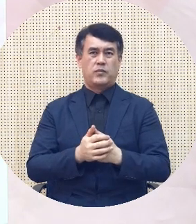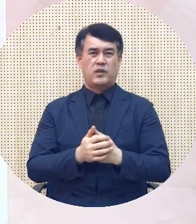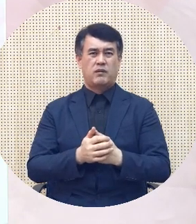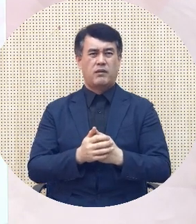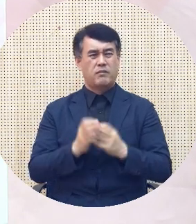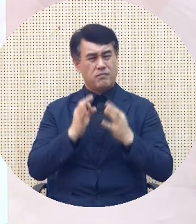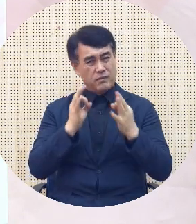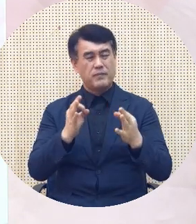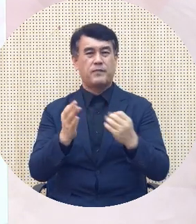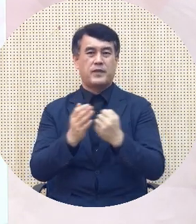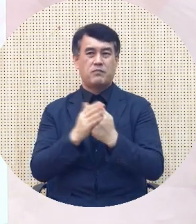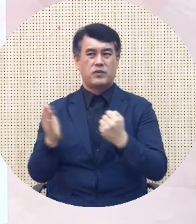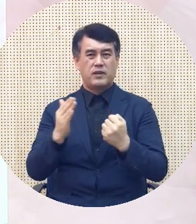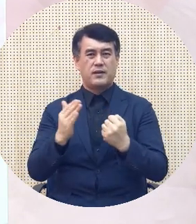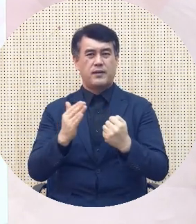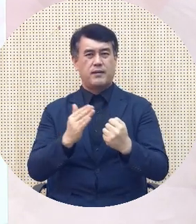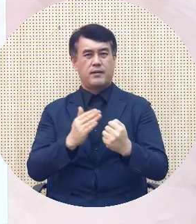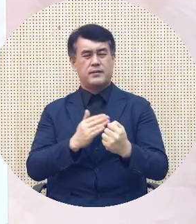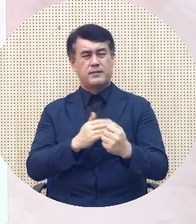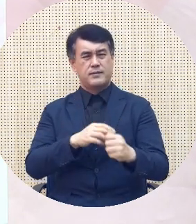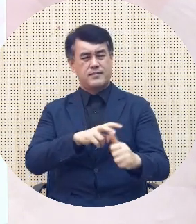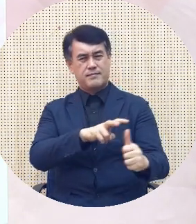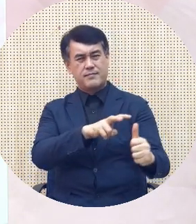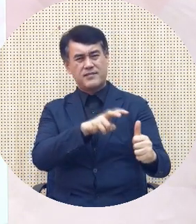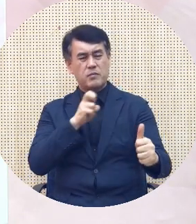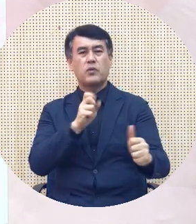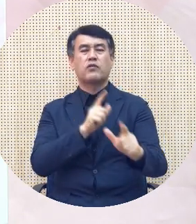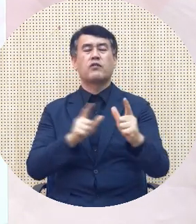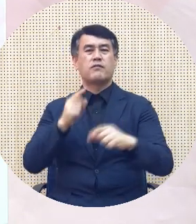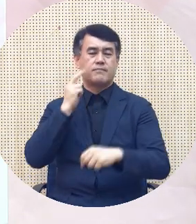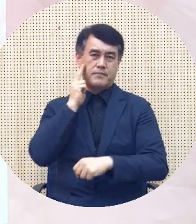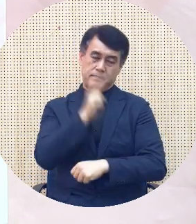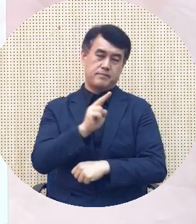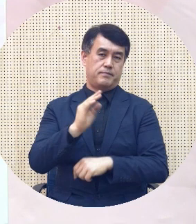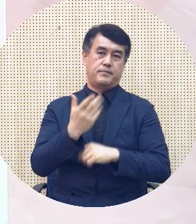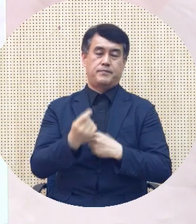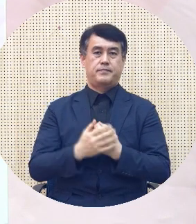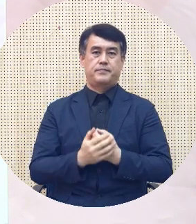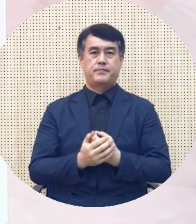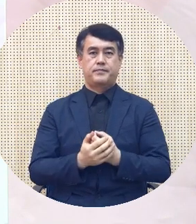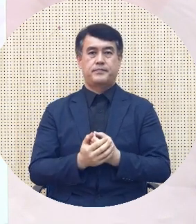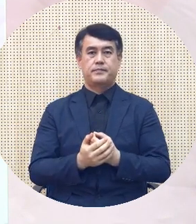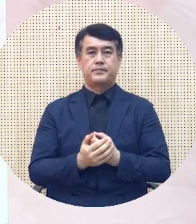절박해질수록 혐오는 더 심해지고 있습니다.